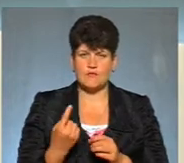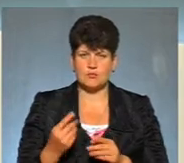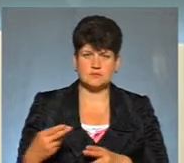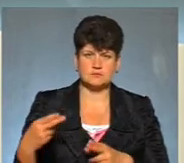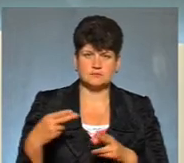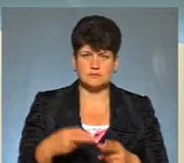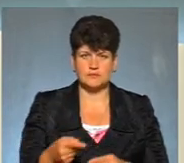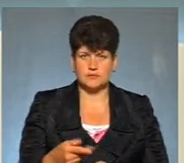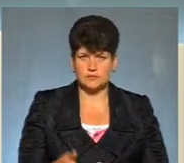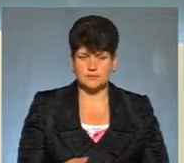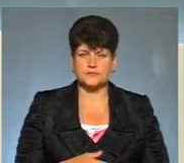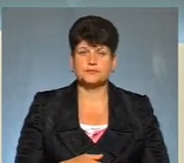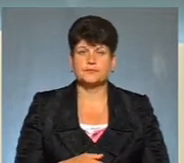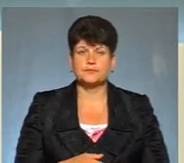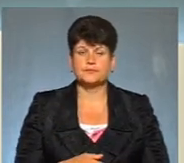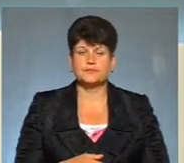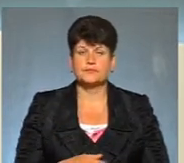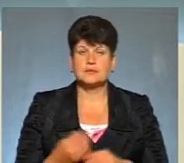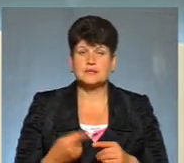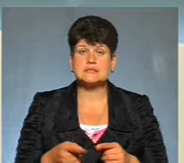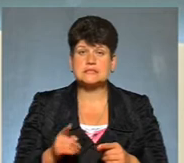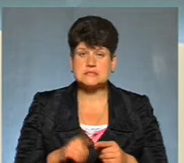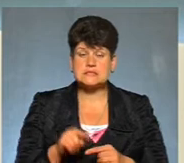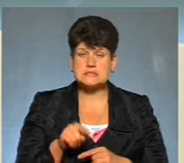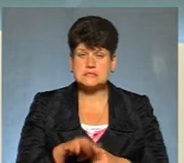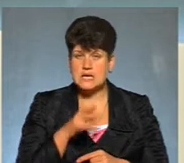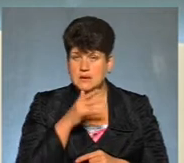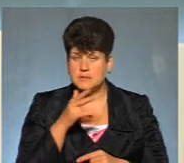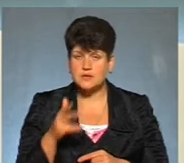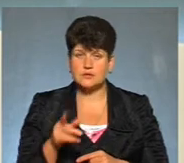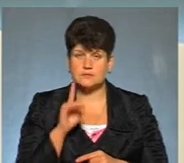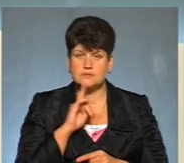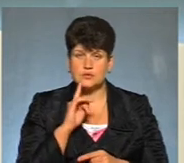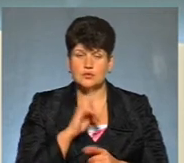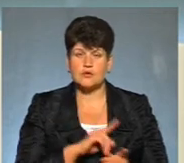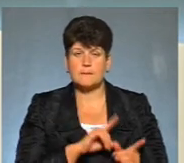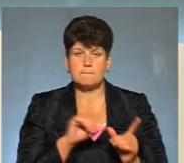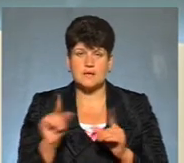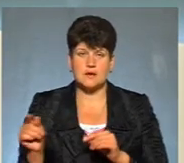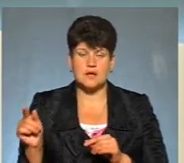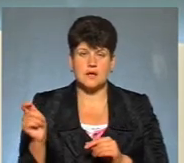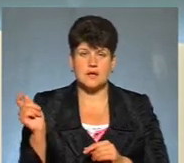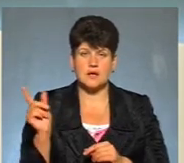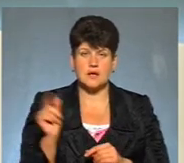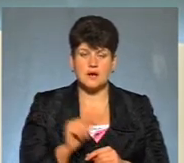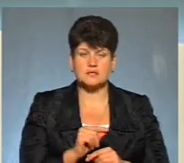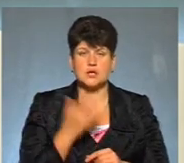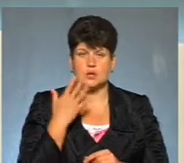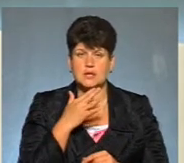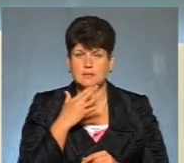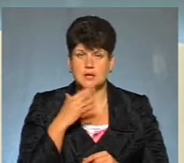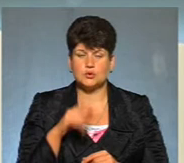Тернополі знаходиться. Це період сезонних міграцій, коли багато людей повертаються